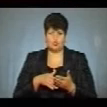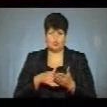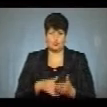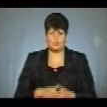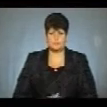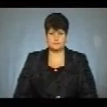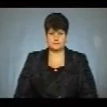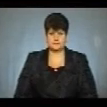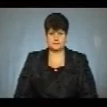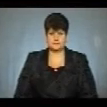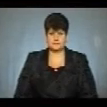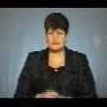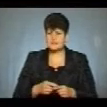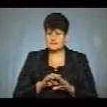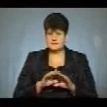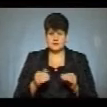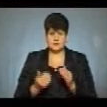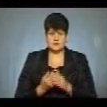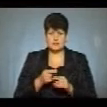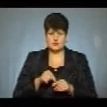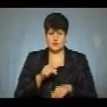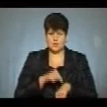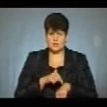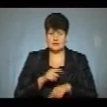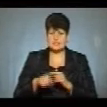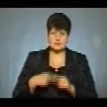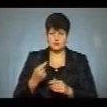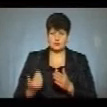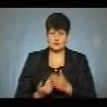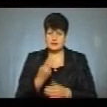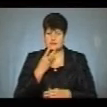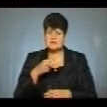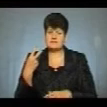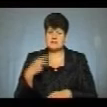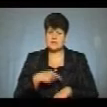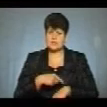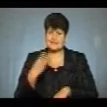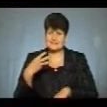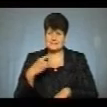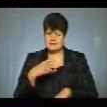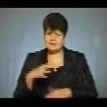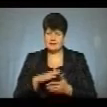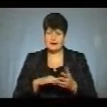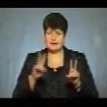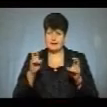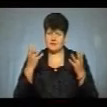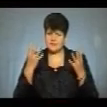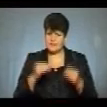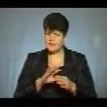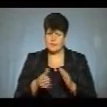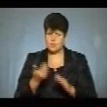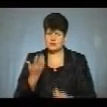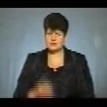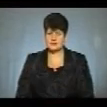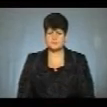Зот. Це вся інформація на цю годину. Наступний випуск дивіться о 20:30. Далі в ефірі «Тема дня». Не пропустіть!